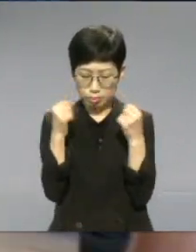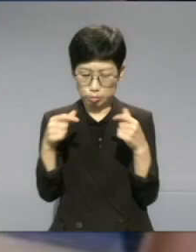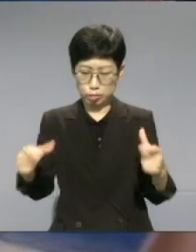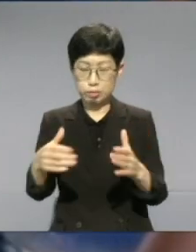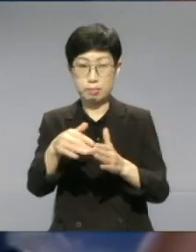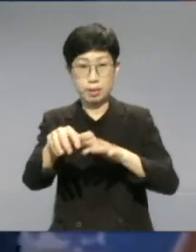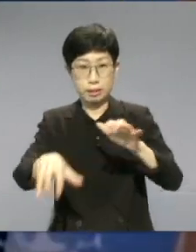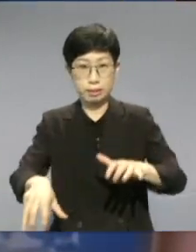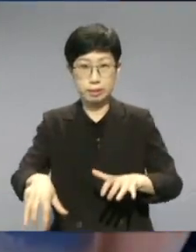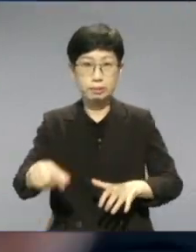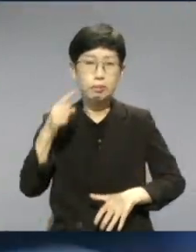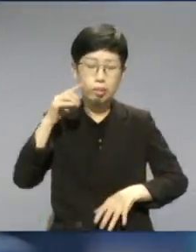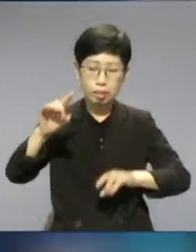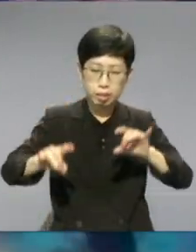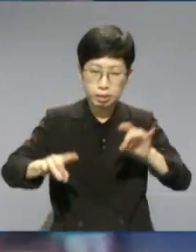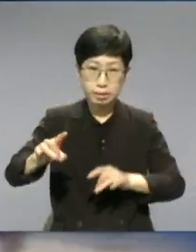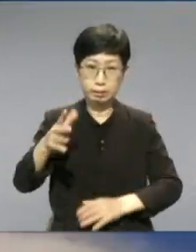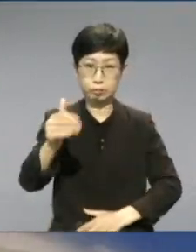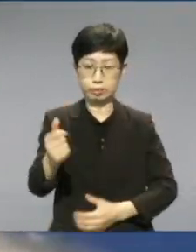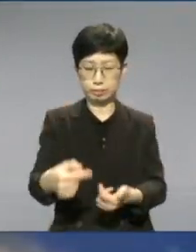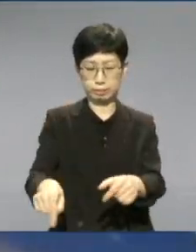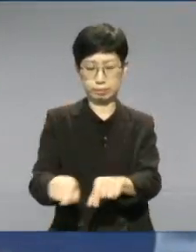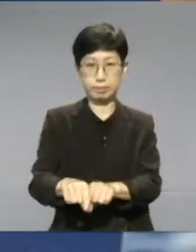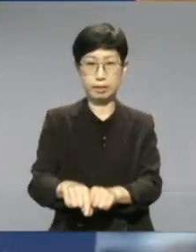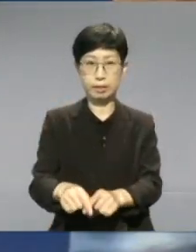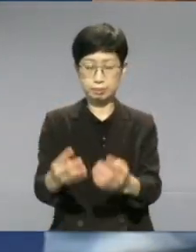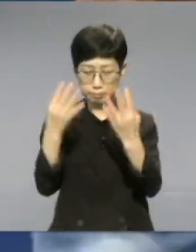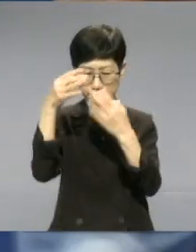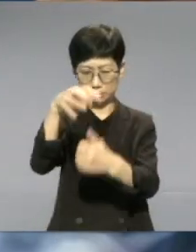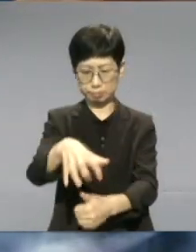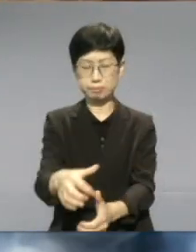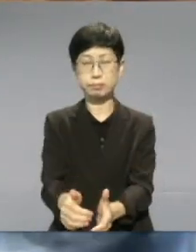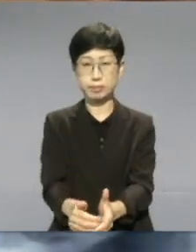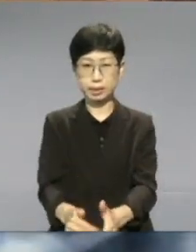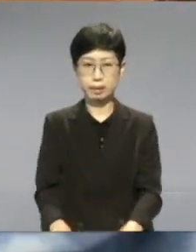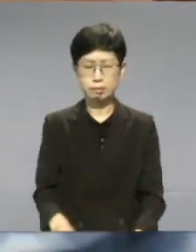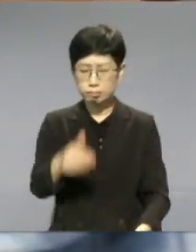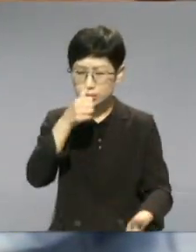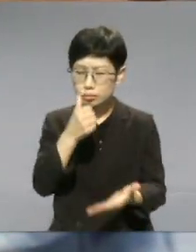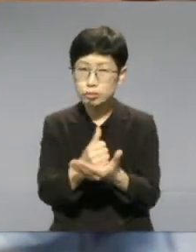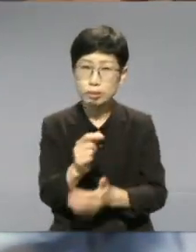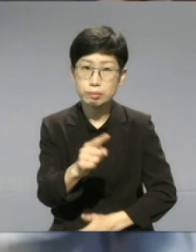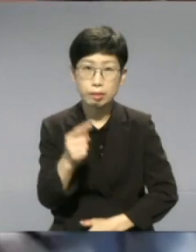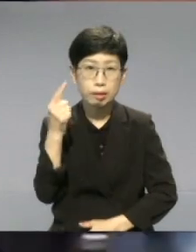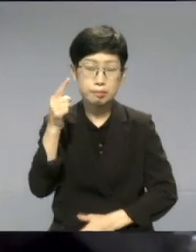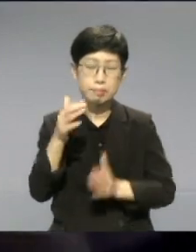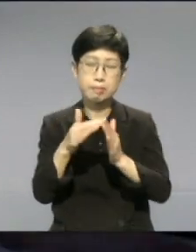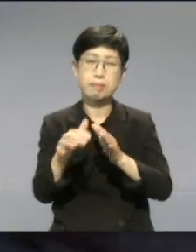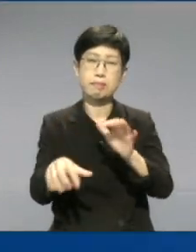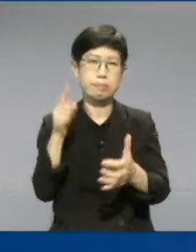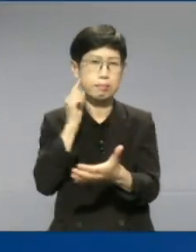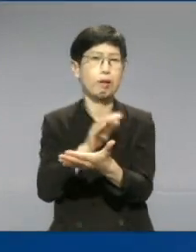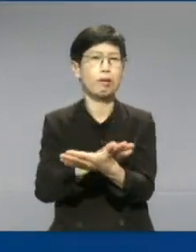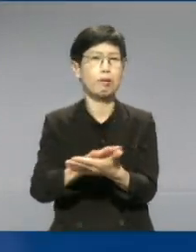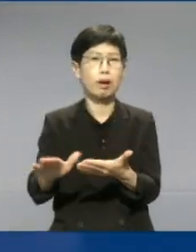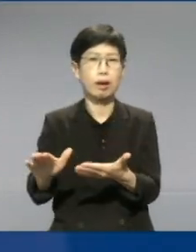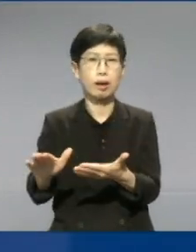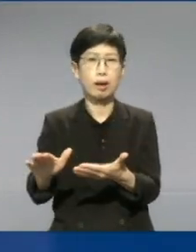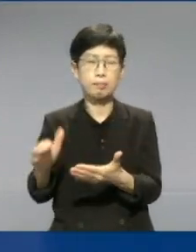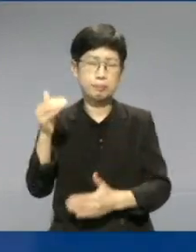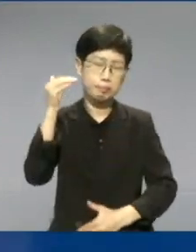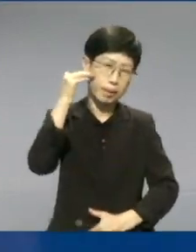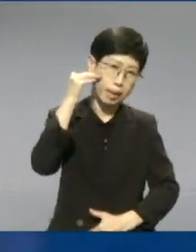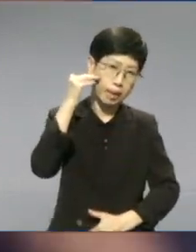마을에서 인형은 그의 주인과 함께 감옥에 갇혔습니다. 죄목은 마을의 평화를 어지럽혔다는 건데요.